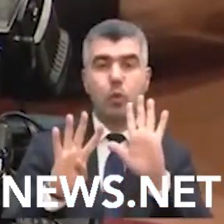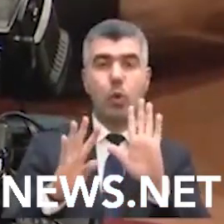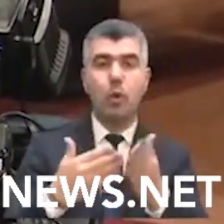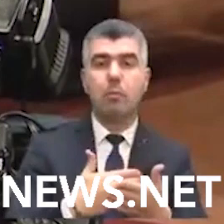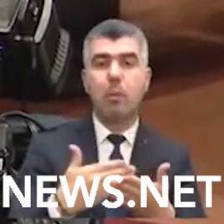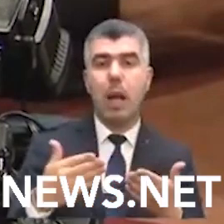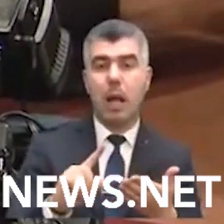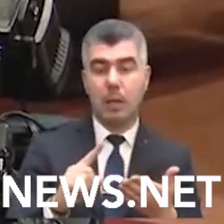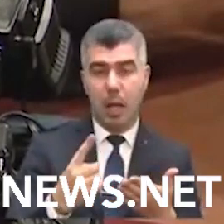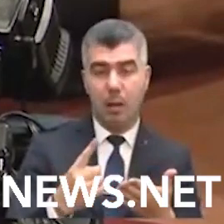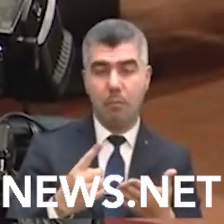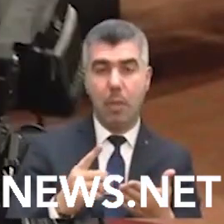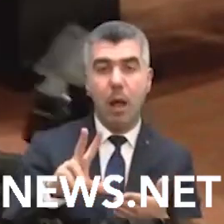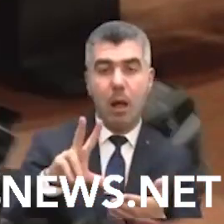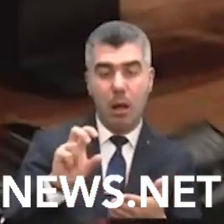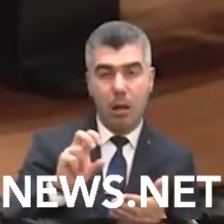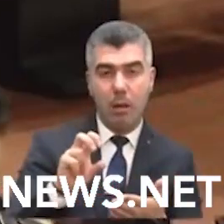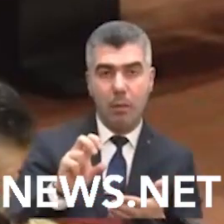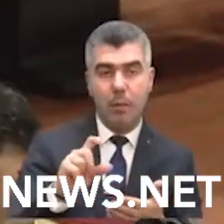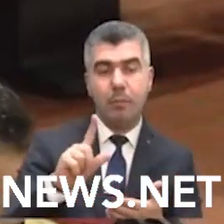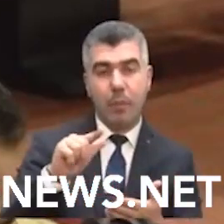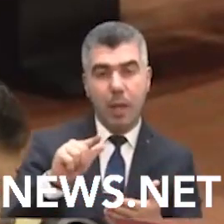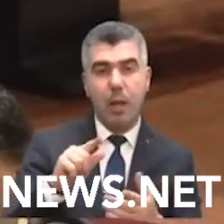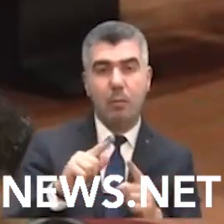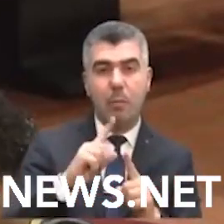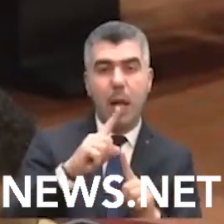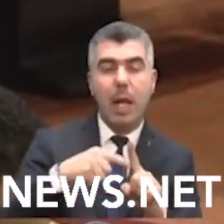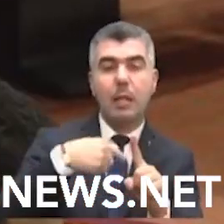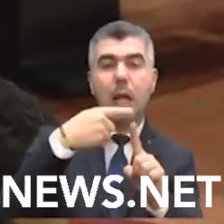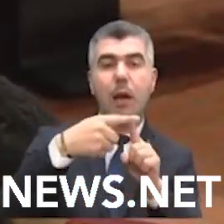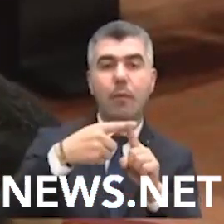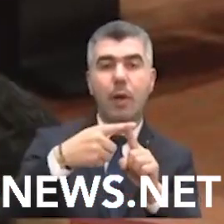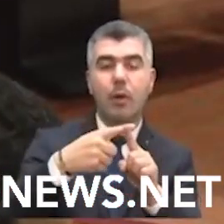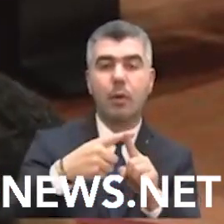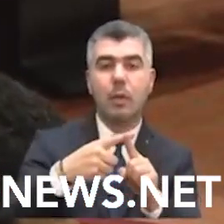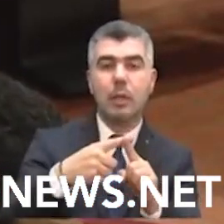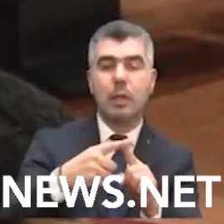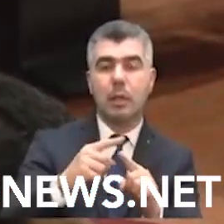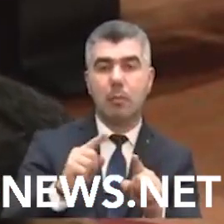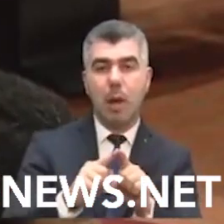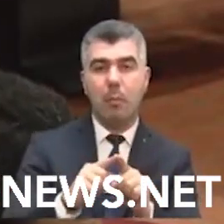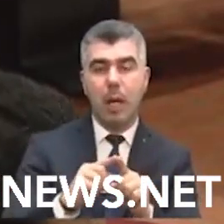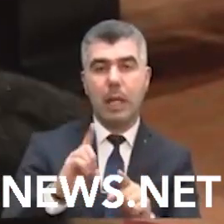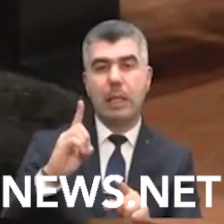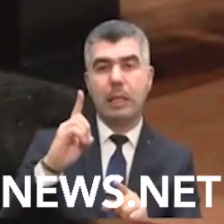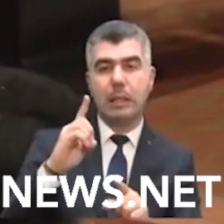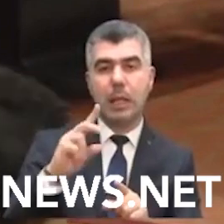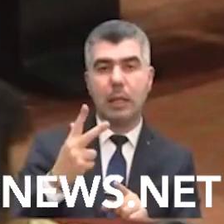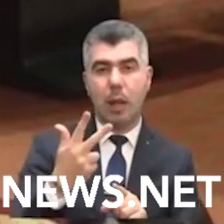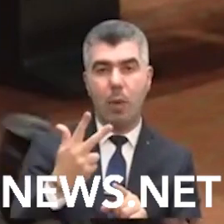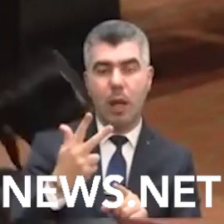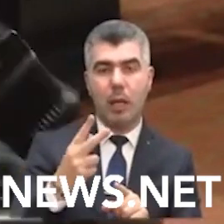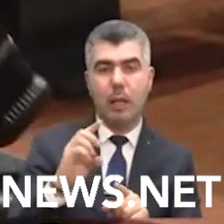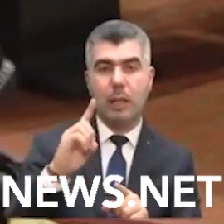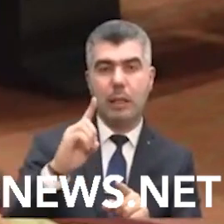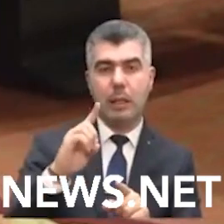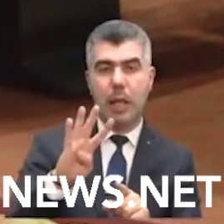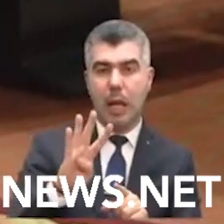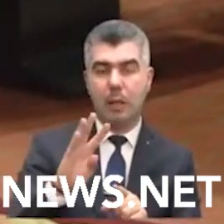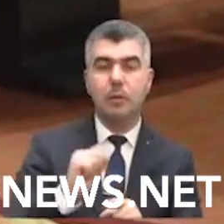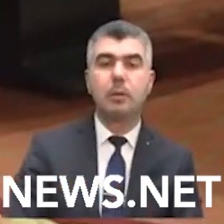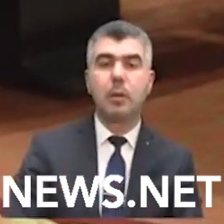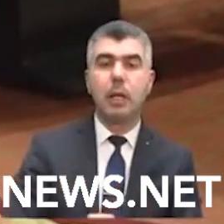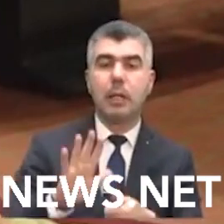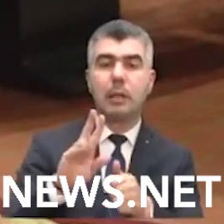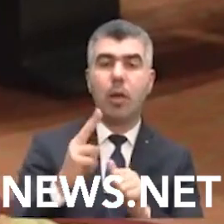درهم، مع العلم أن هناك خطين إضافيين تيتخوا وتيتات في أطوال نهائية للإنجاز طولهما